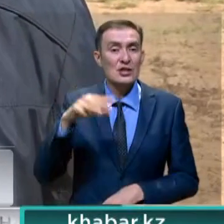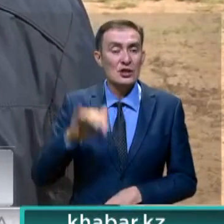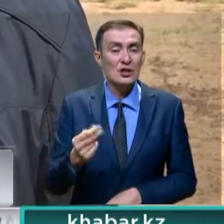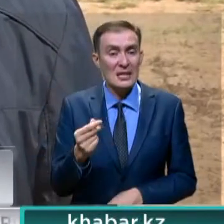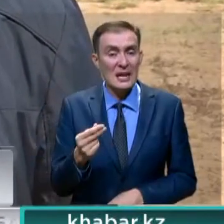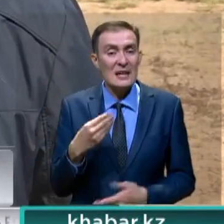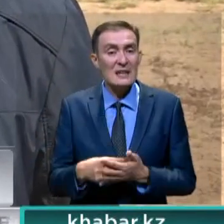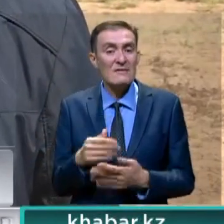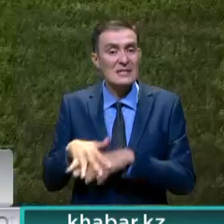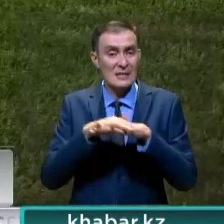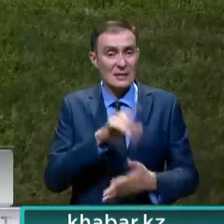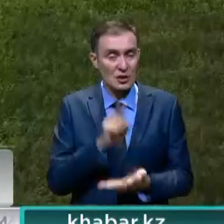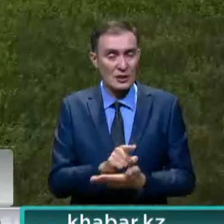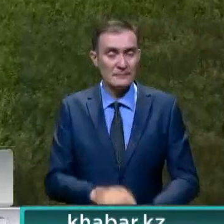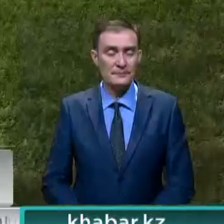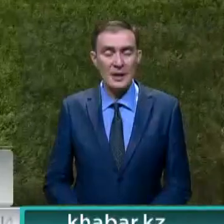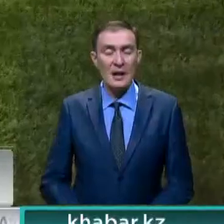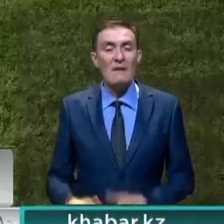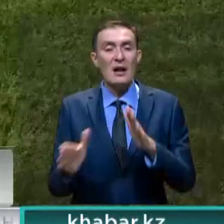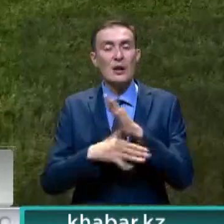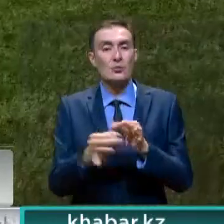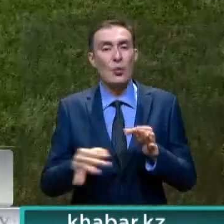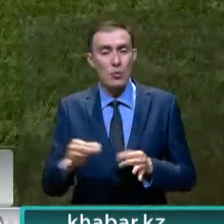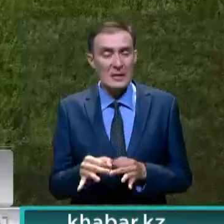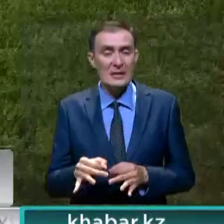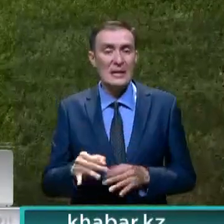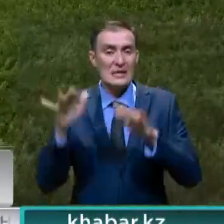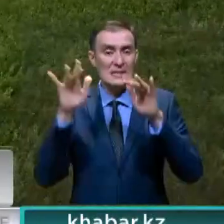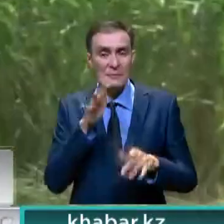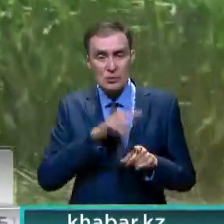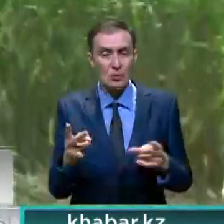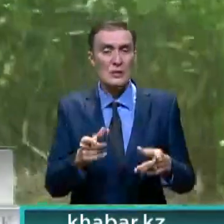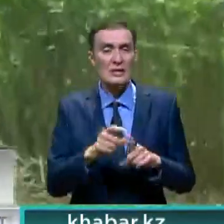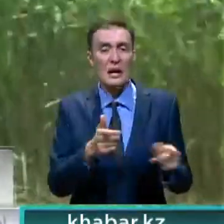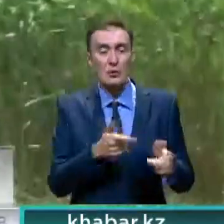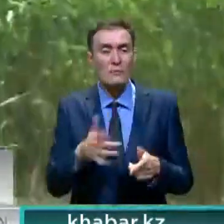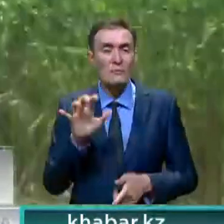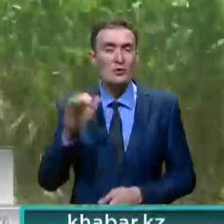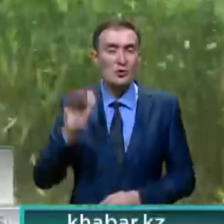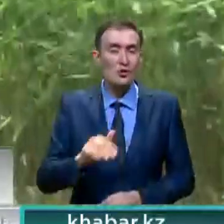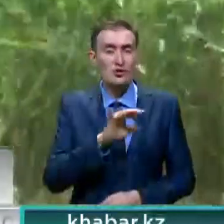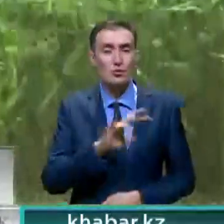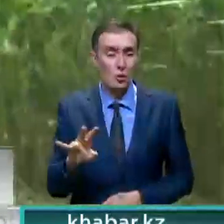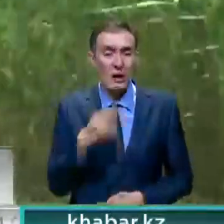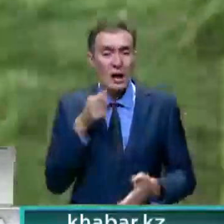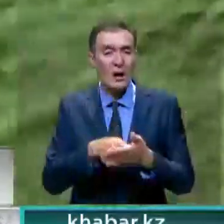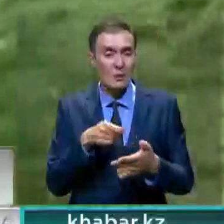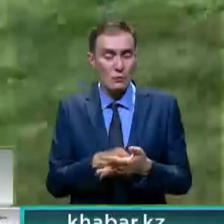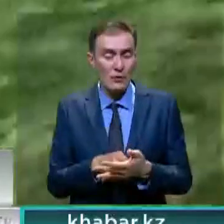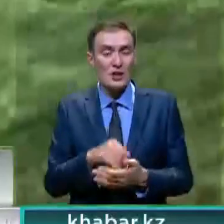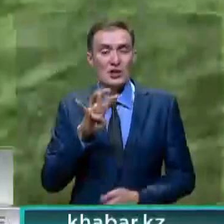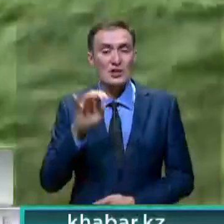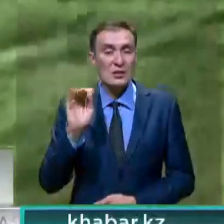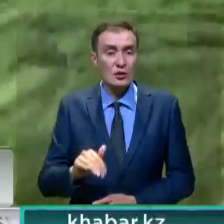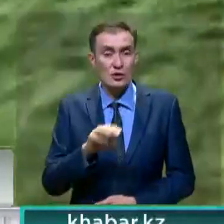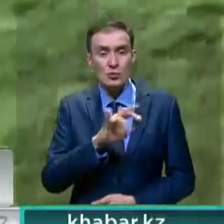тенге инвестиций. В Атрауской области в этом году на зимний сезон нужно заготовить больше 500 тысяч тонн кормов. 400